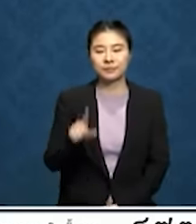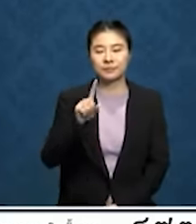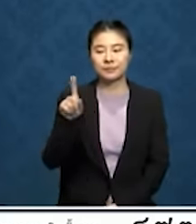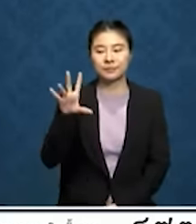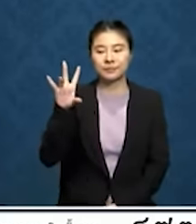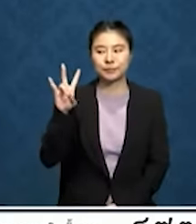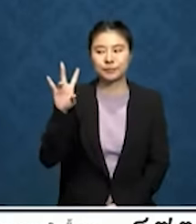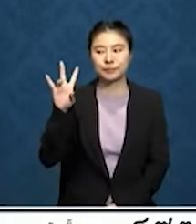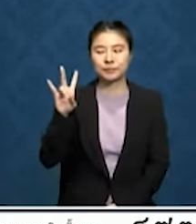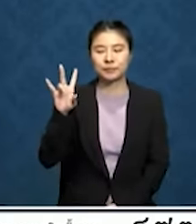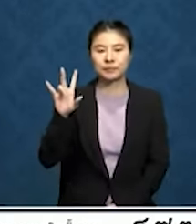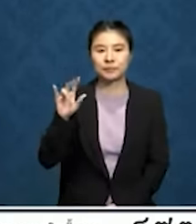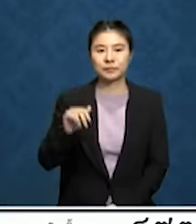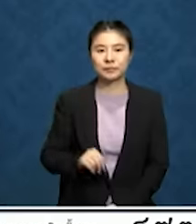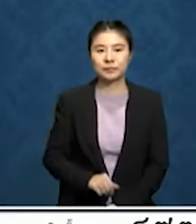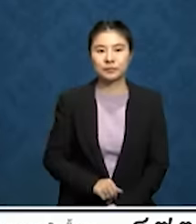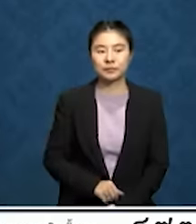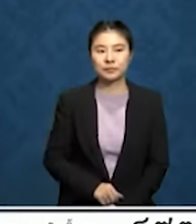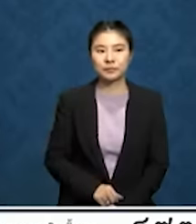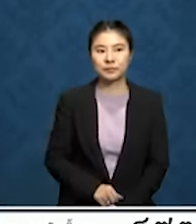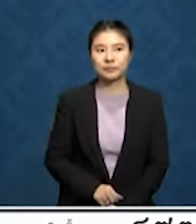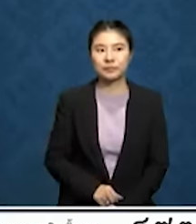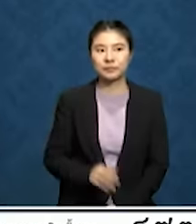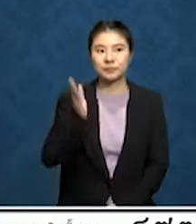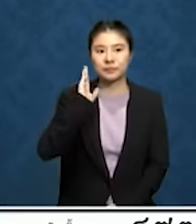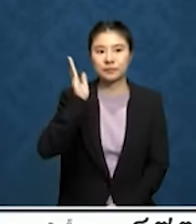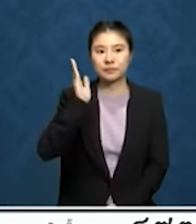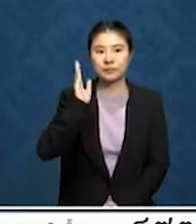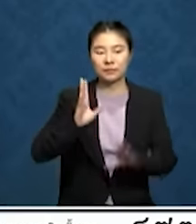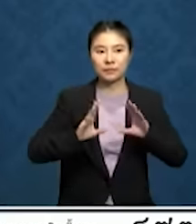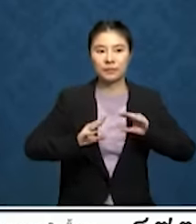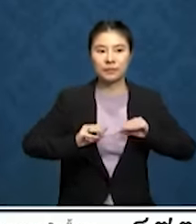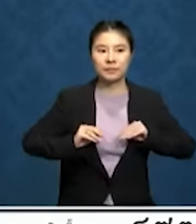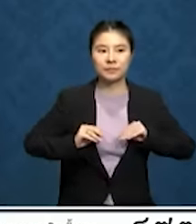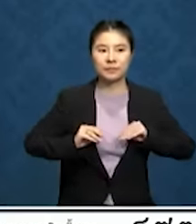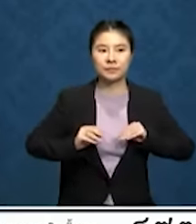177นายนพดลปัทมะ เห็นชอบครับ